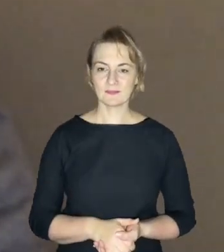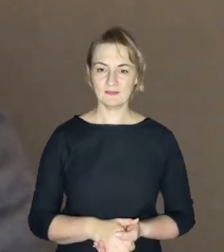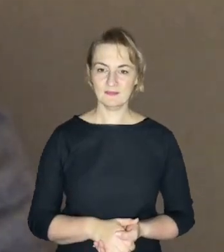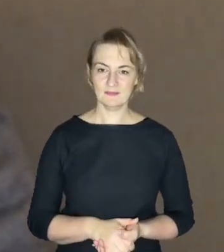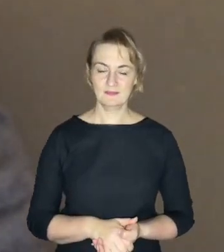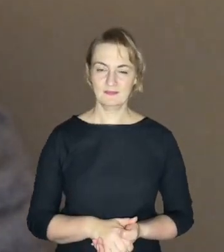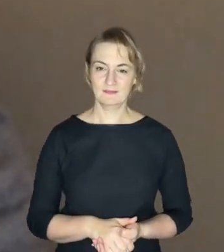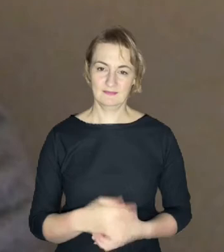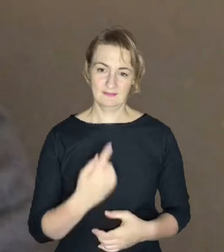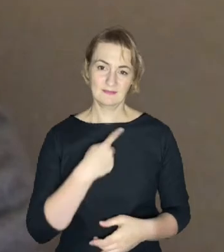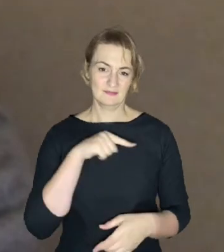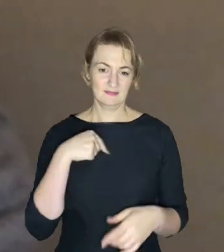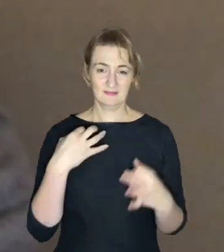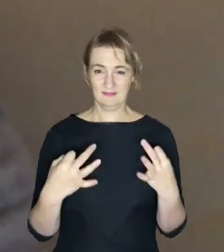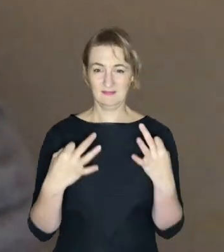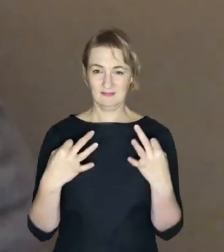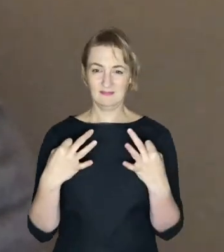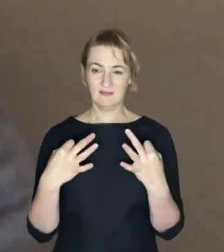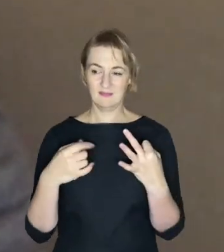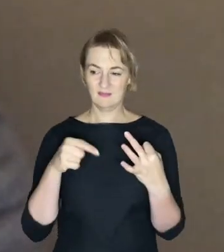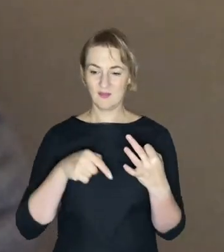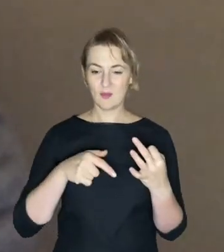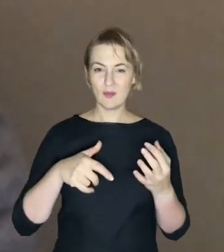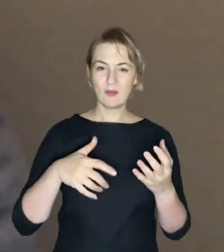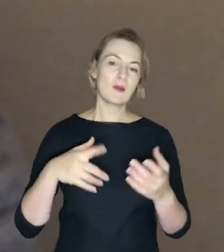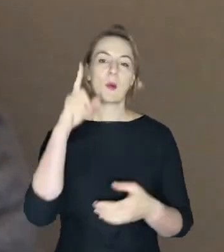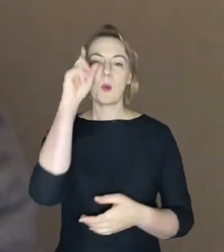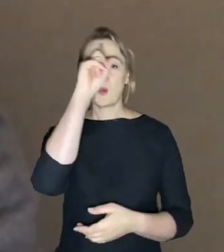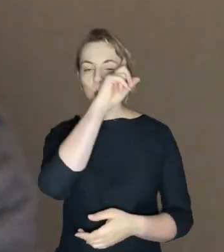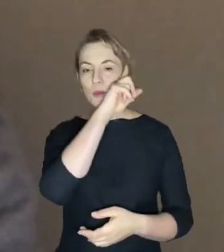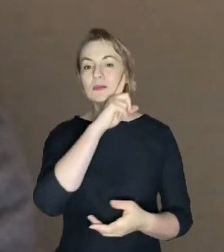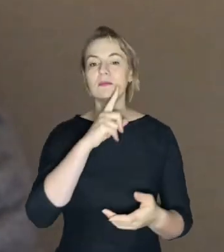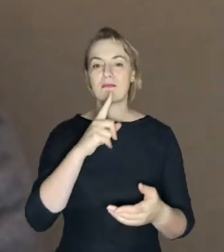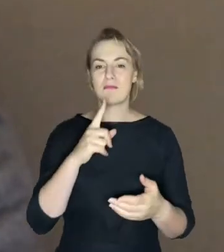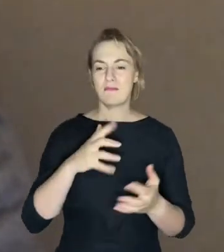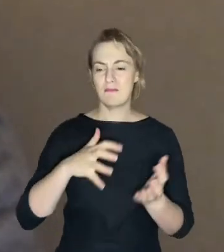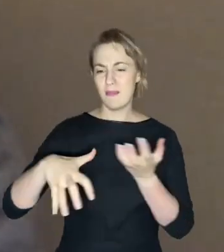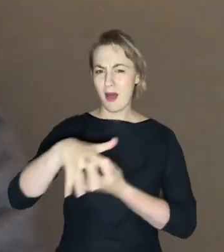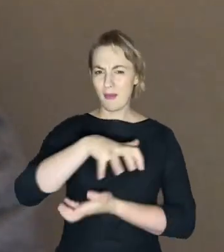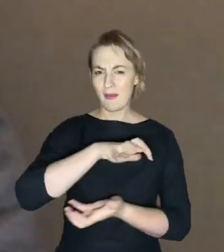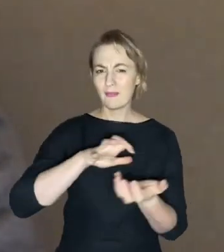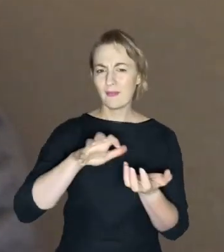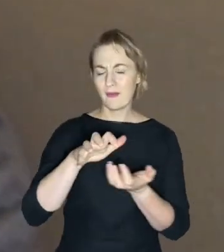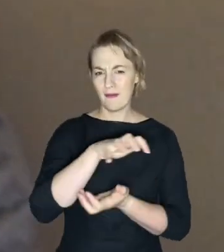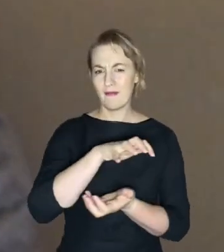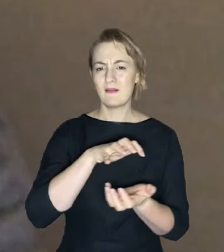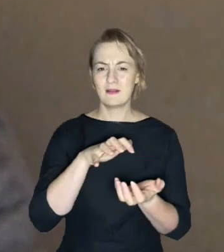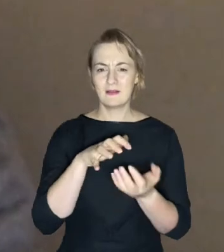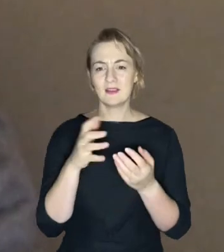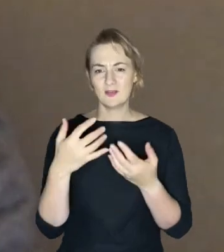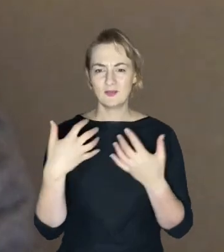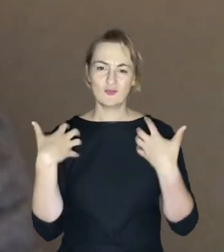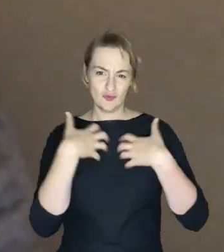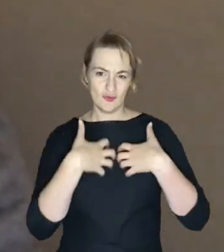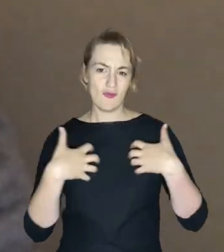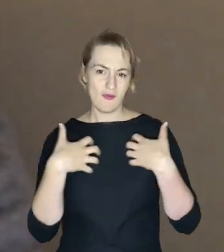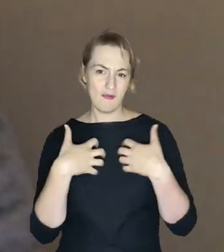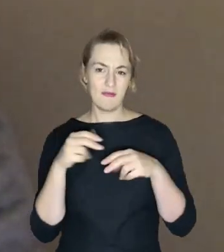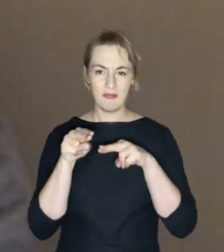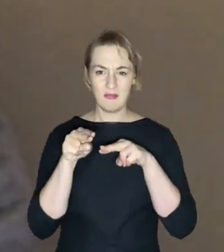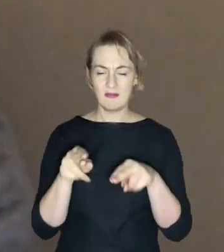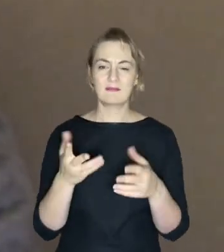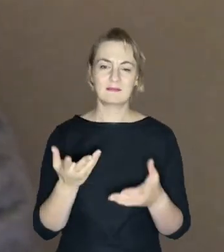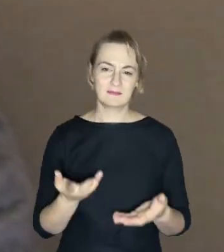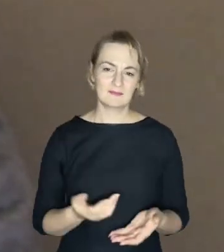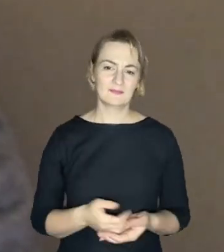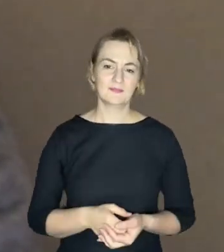gatunek, jako planeta, jako no, w ogóle część przyrody, jeśli tak można w ogóle powiedzieć